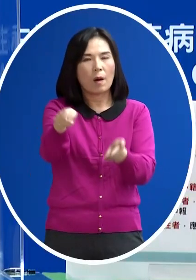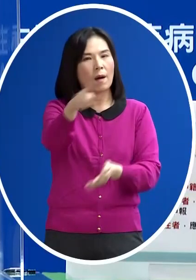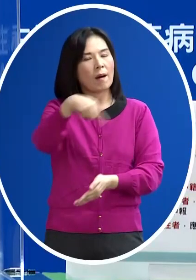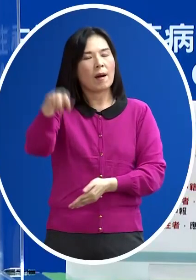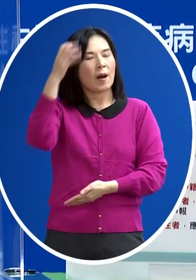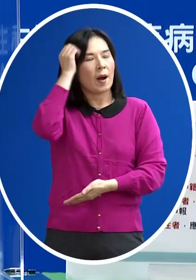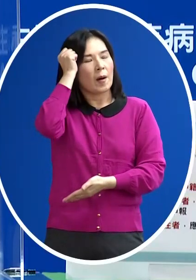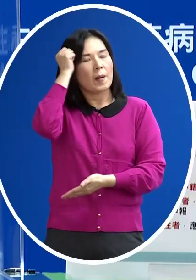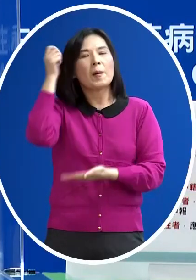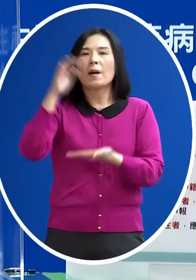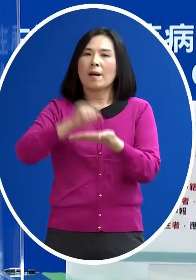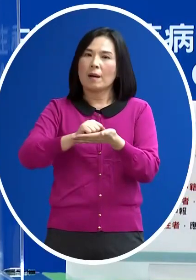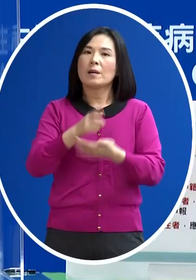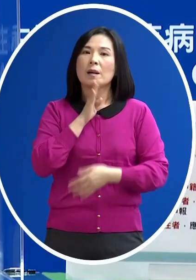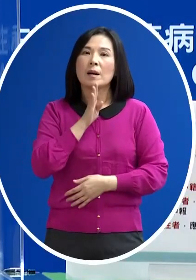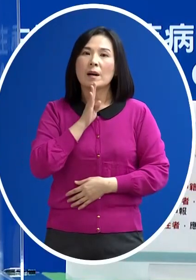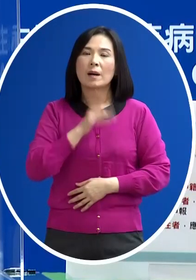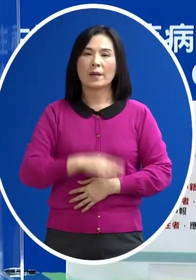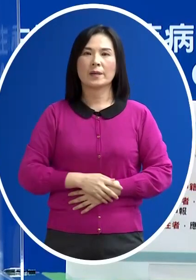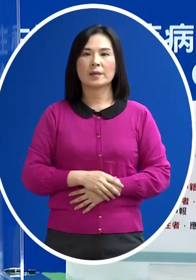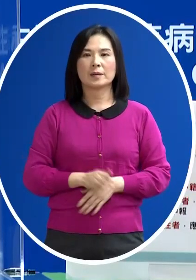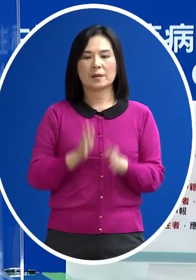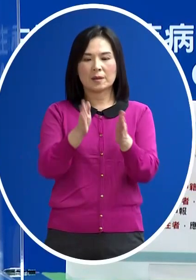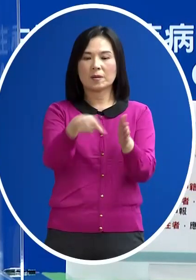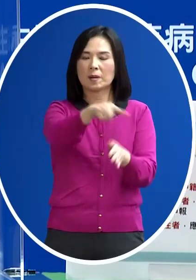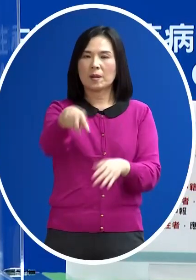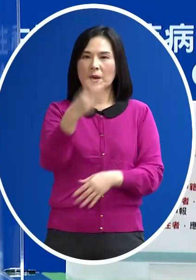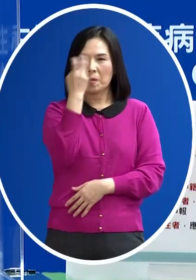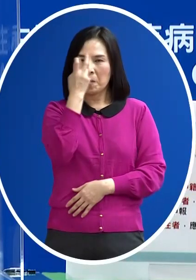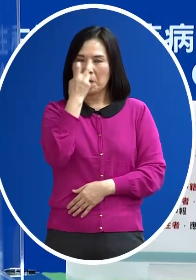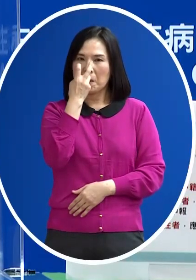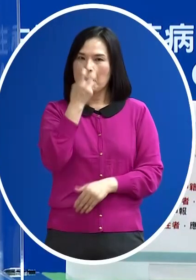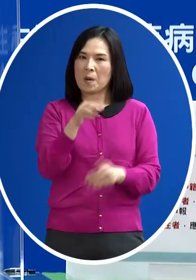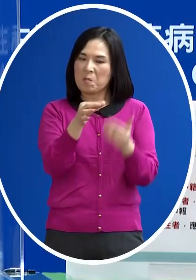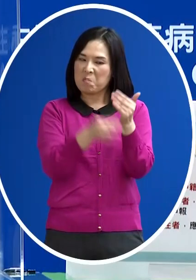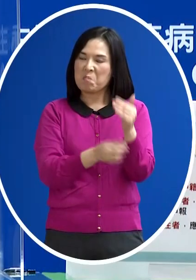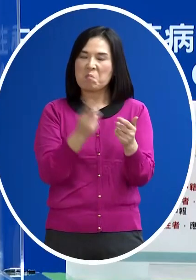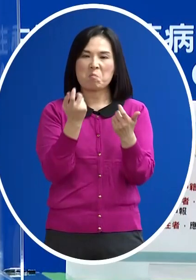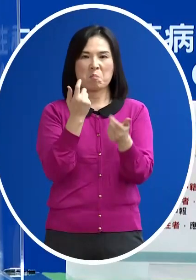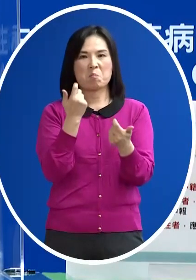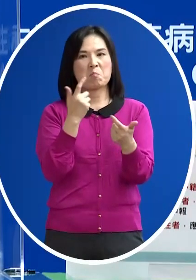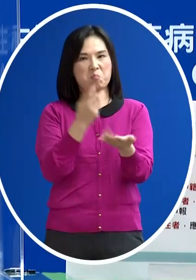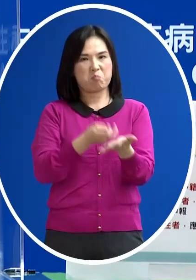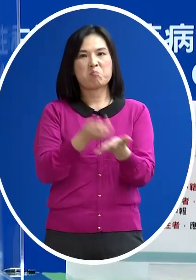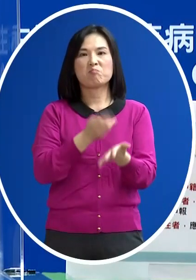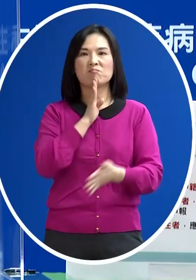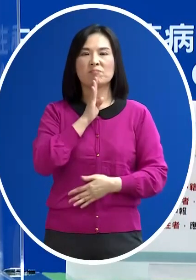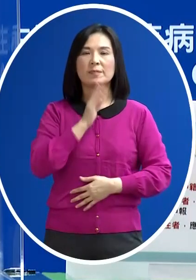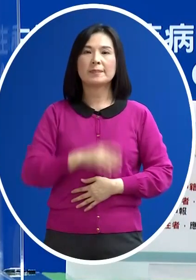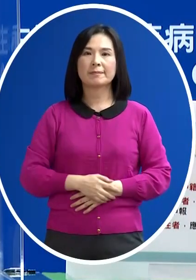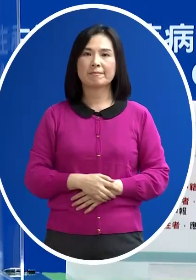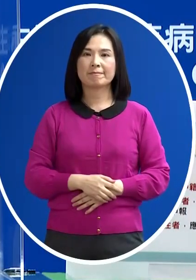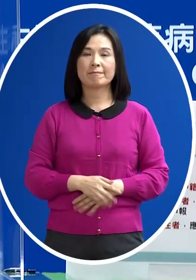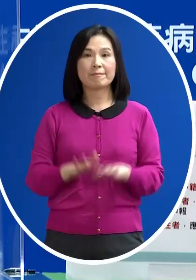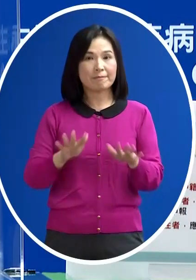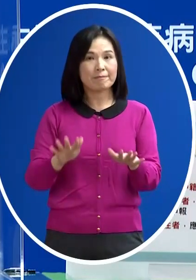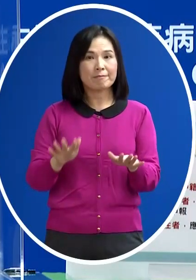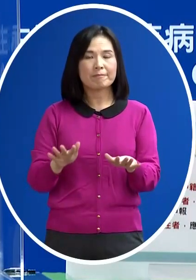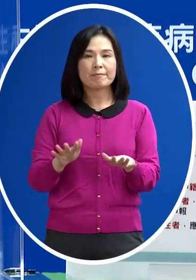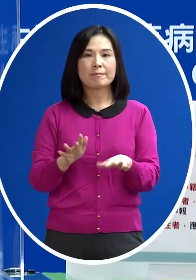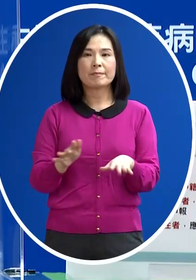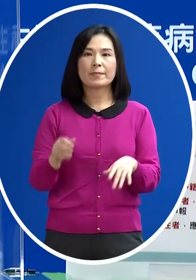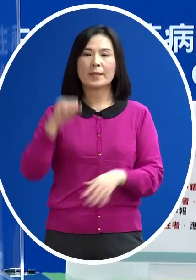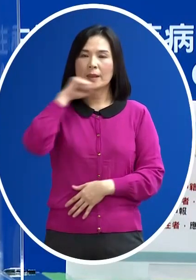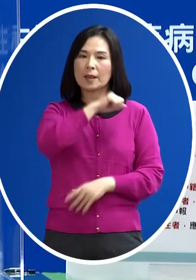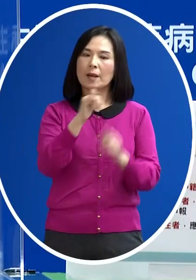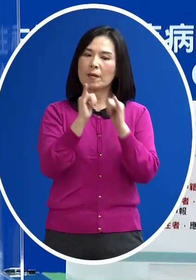非常的深刻，所以相对对他们的一个检视也会比较相对的严格。那不过以在目前的情况，台